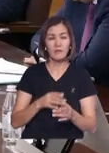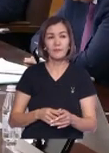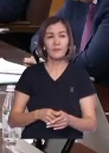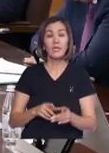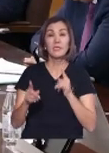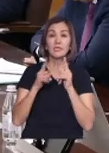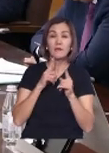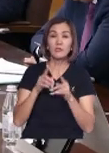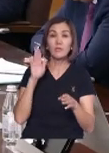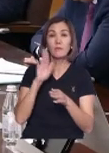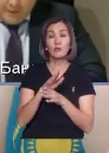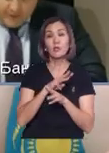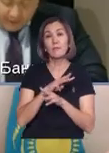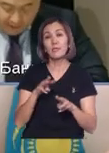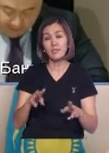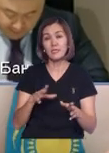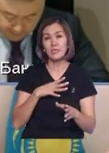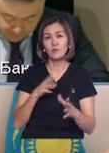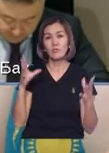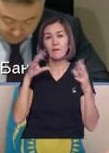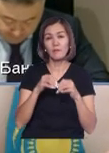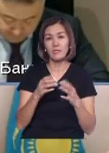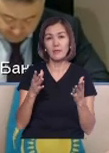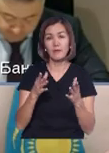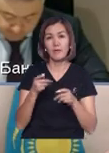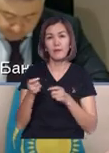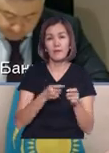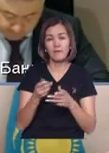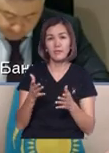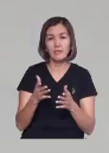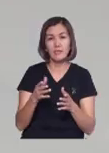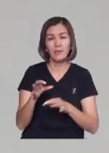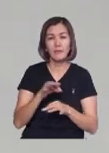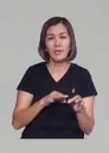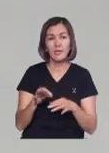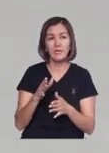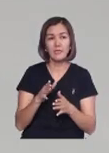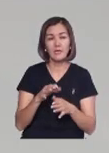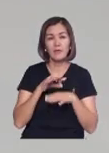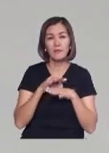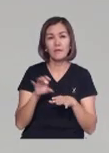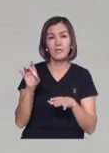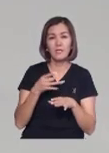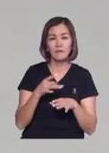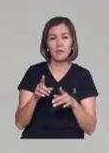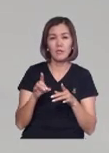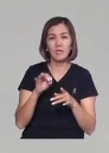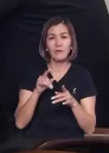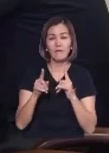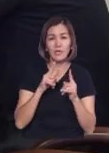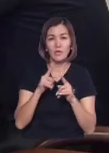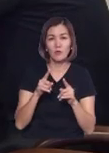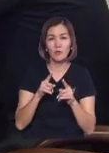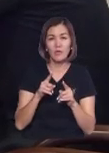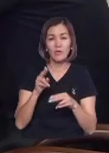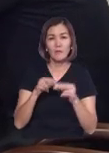глава правительства поручил Министерству энергетики совместно с аппаратом правительства внести проект указа о проведении республиканского референдума о строительстве